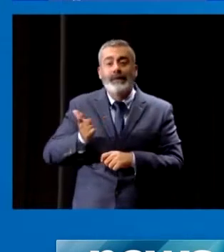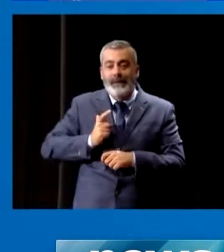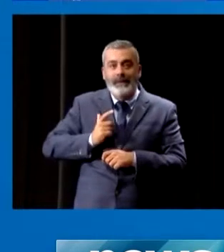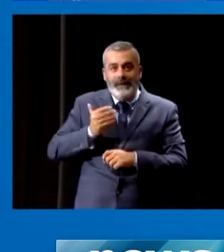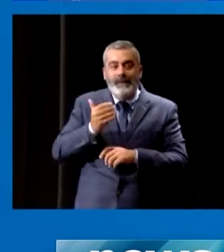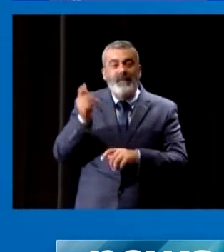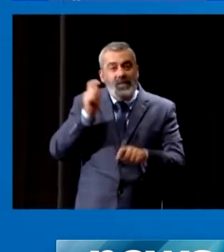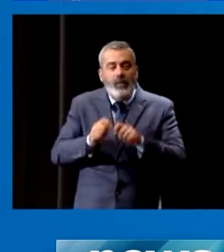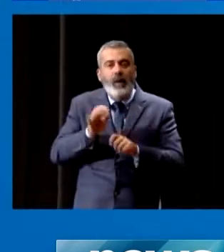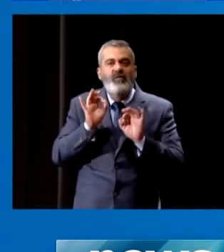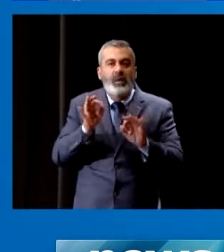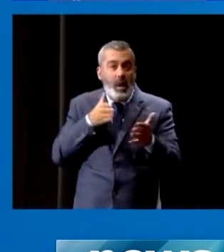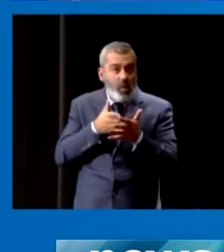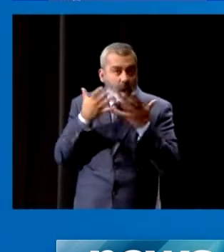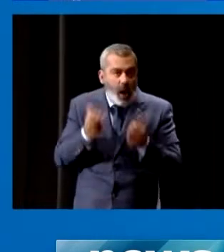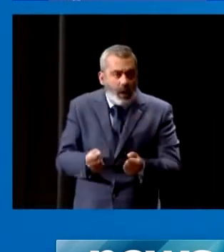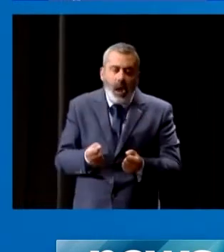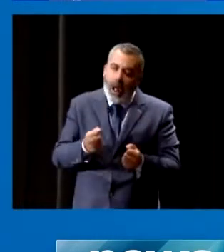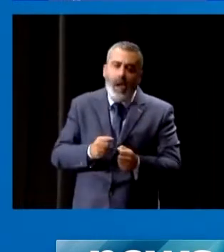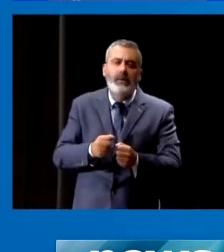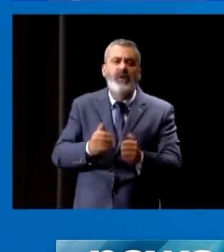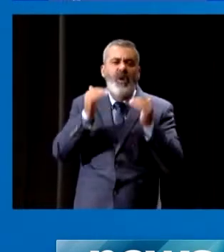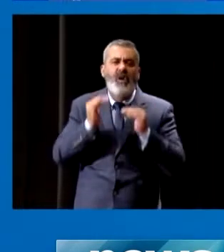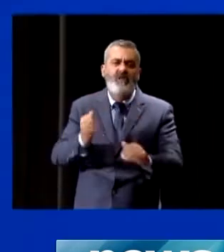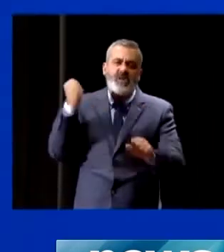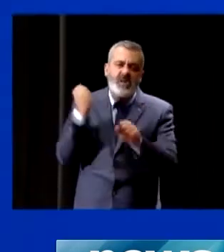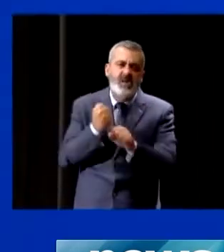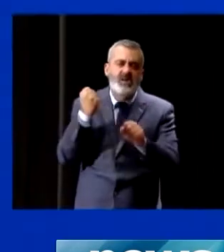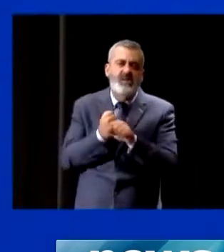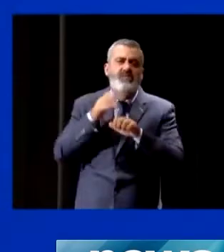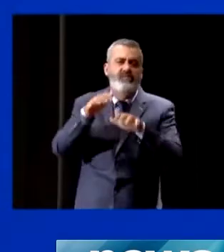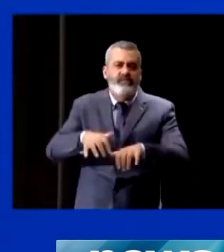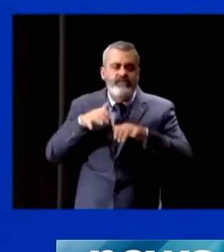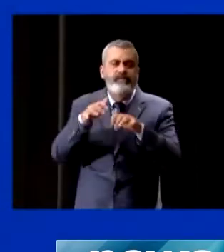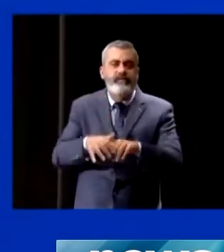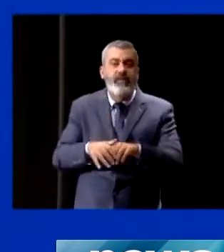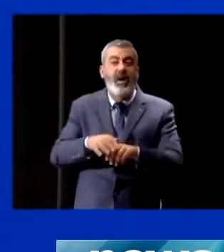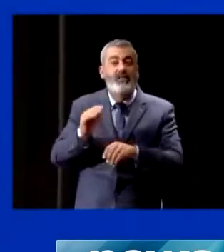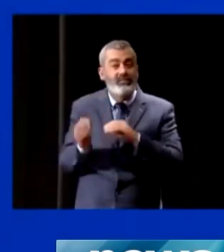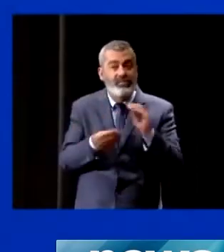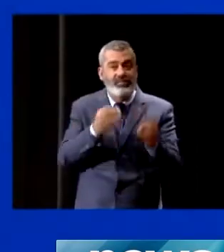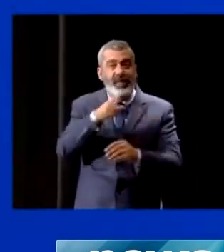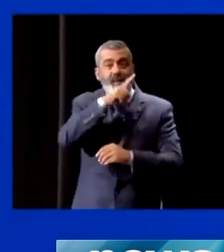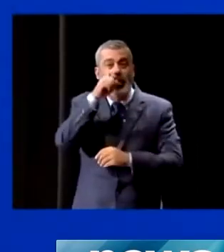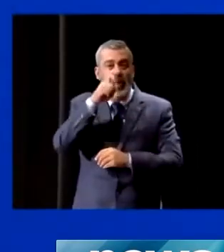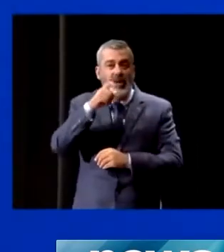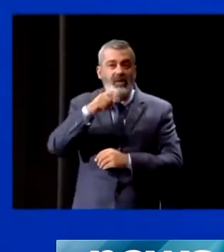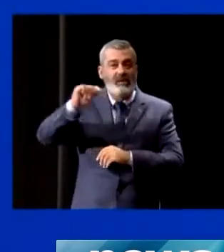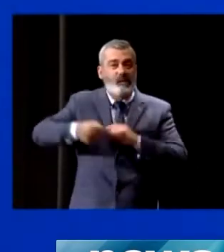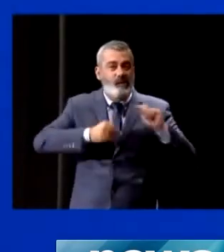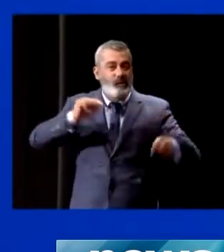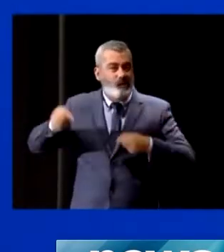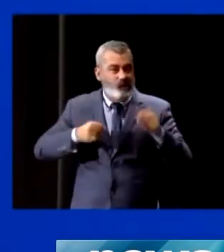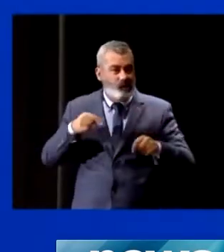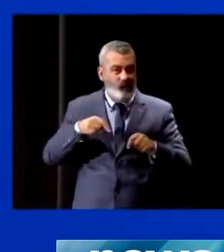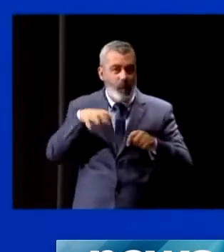τα εμπόδια, παρά τις πρόσχερες δυσκολίες που έρχονται καμιά φορά και από κάποιες συλλογικότητες, έγκαιρα